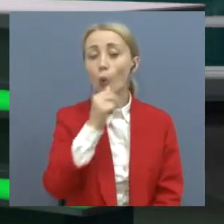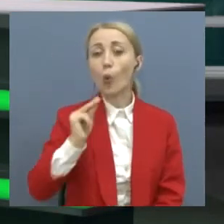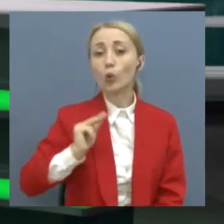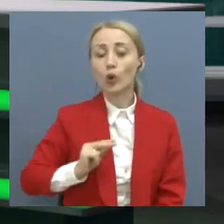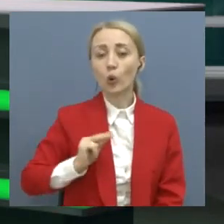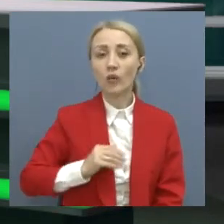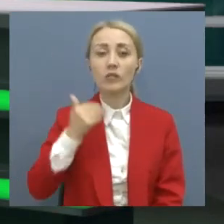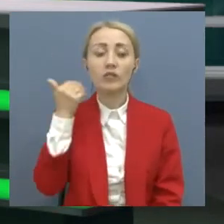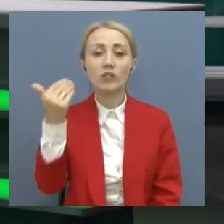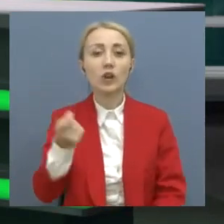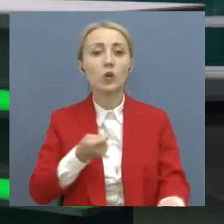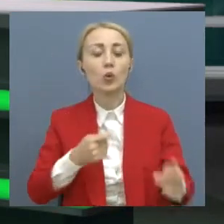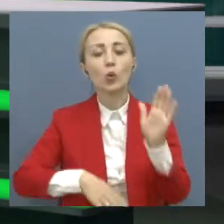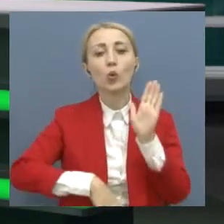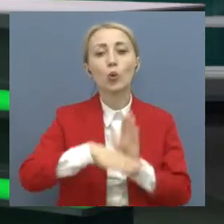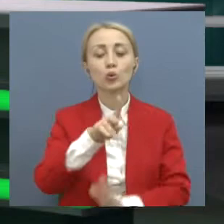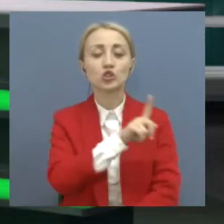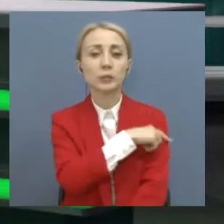осы абзал жан жайында.